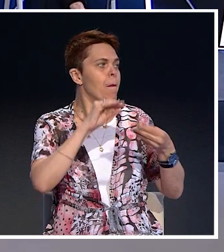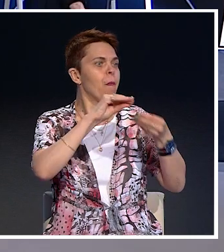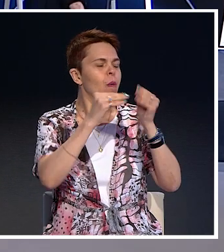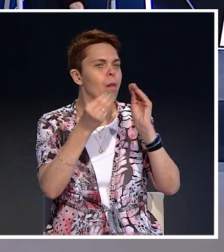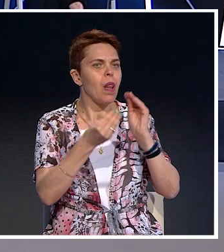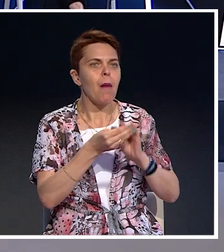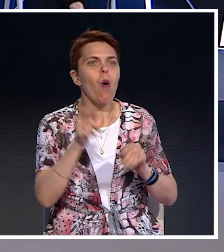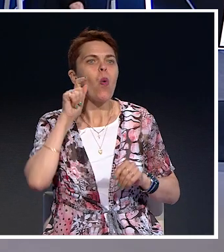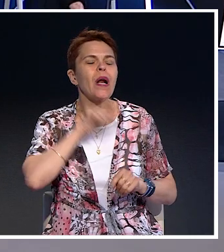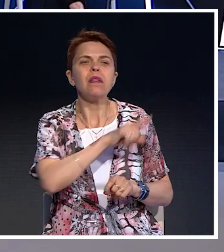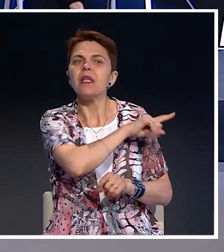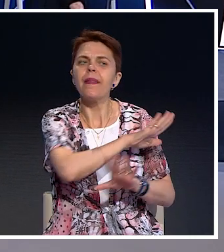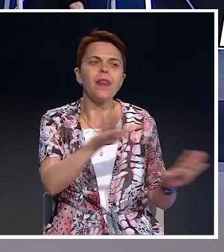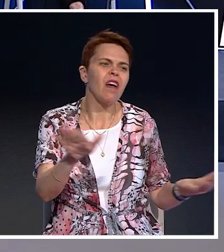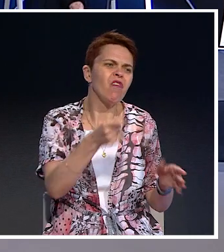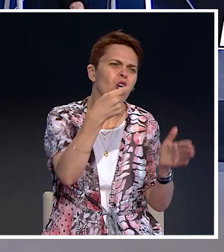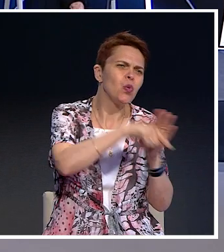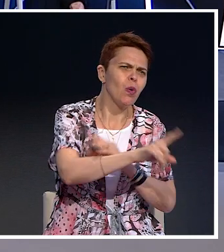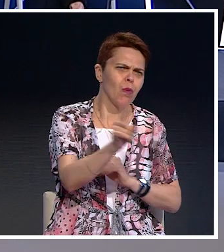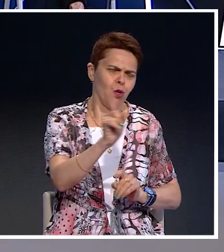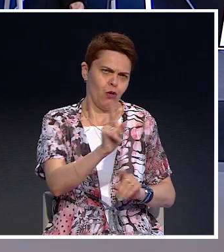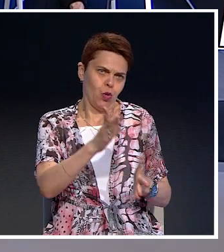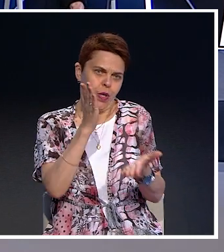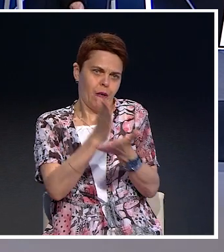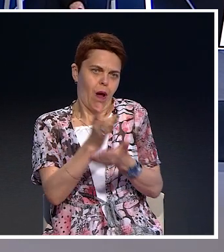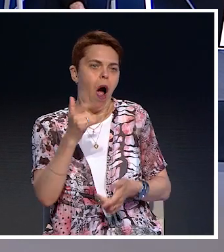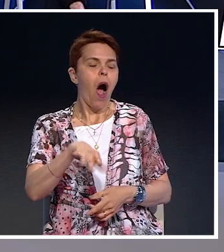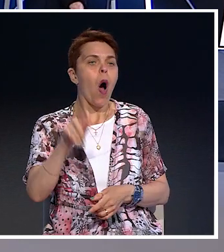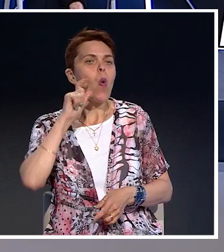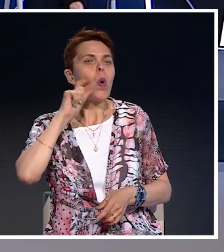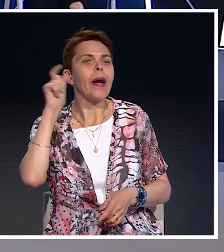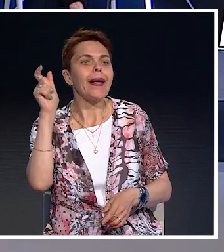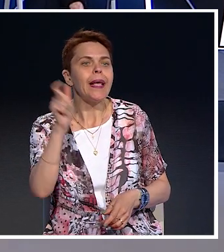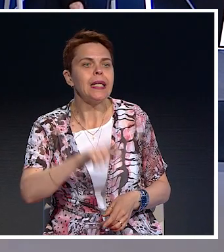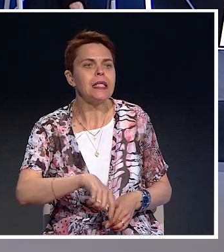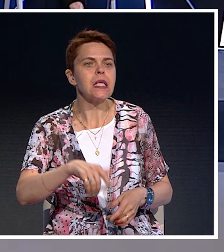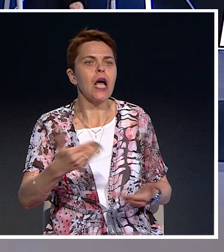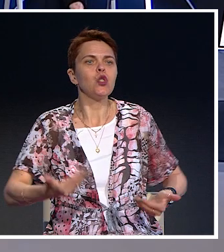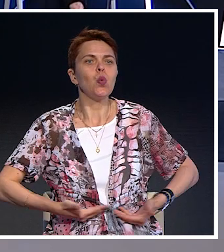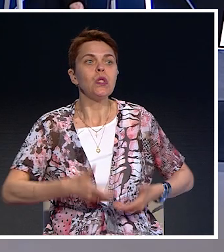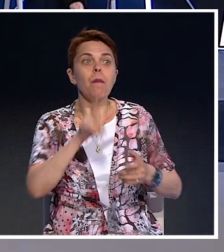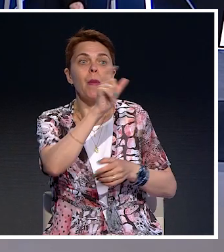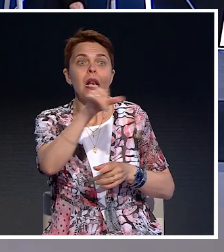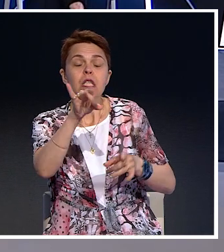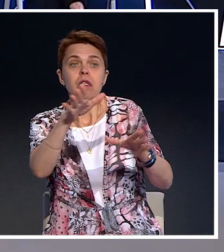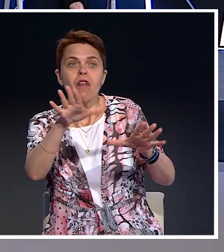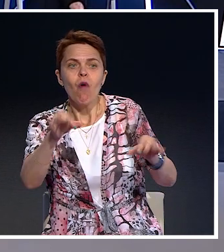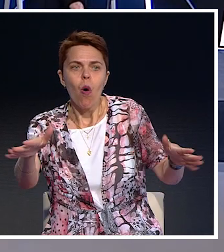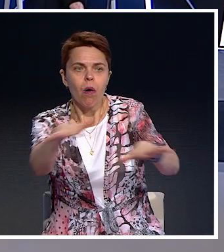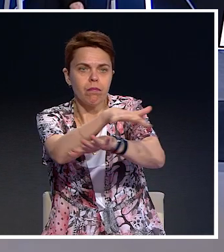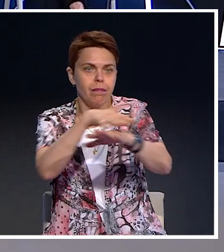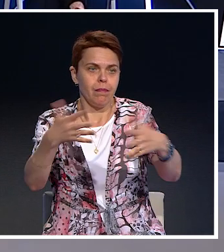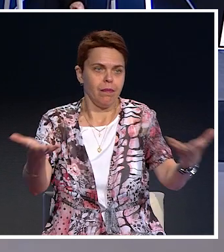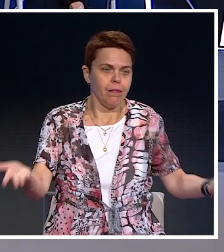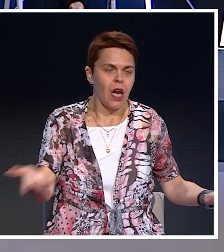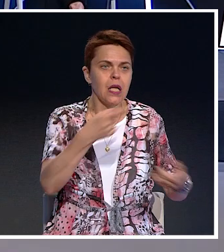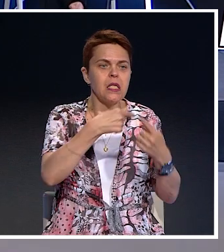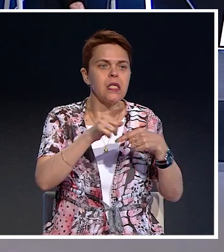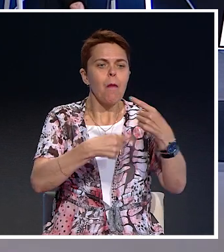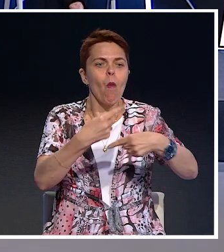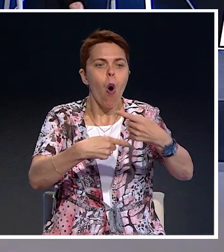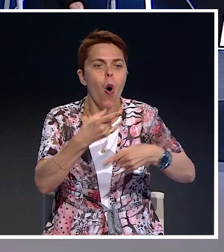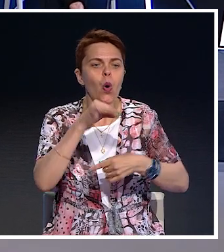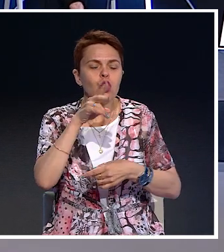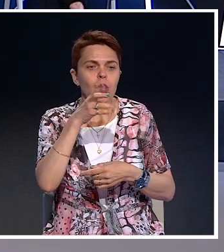проблема України не в тому, що політика сексистська, а, на жаль, і українське суспільство в цілому є сексистське. Ну, і політики – це породження